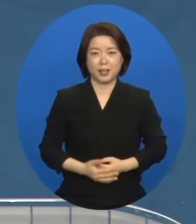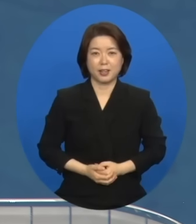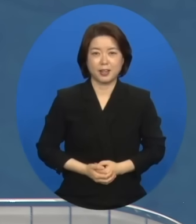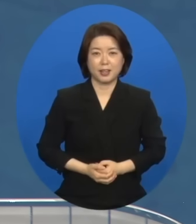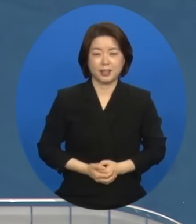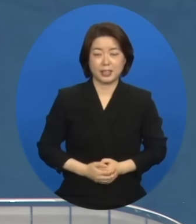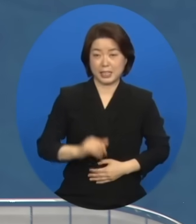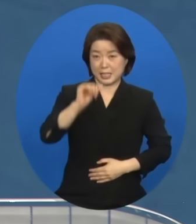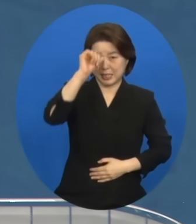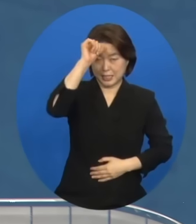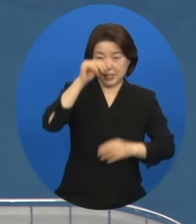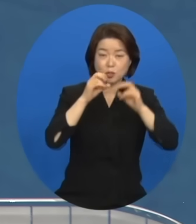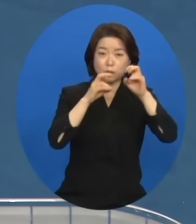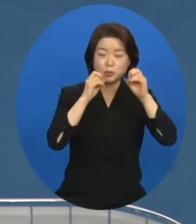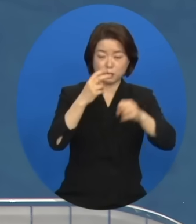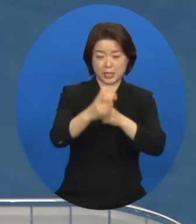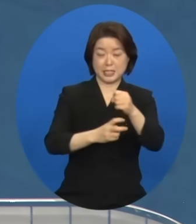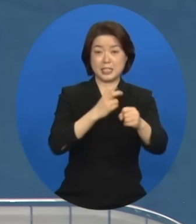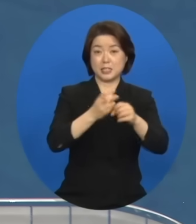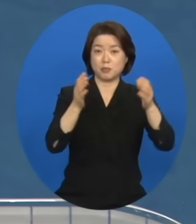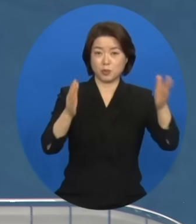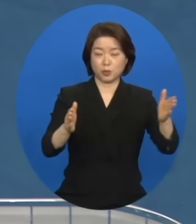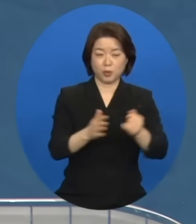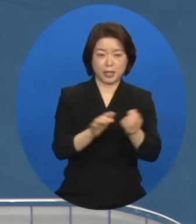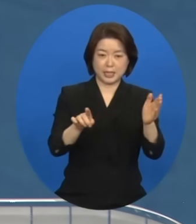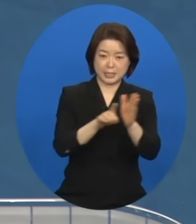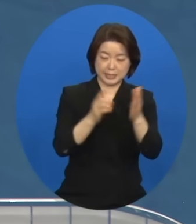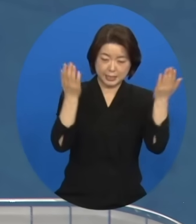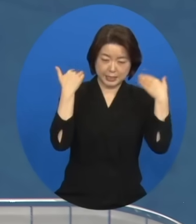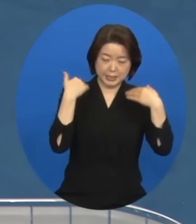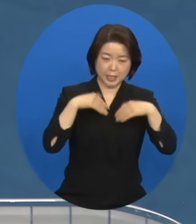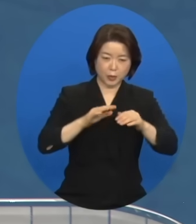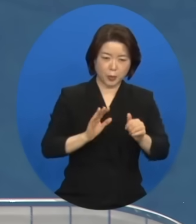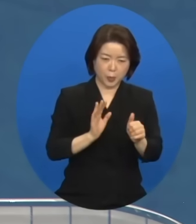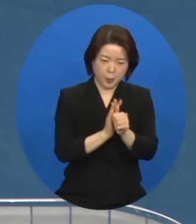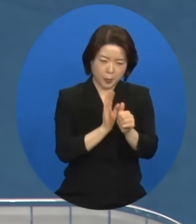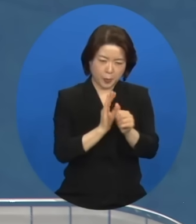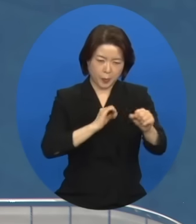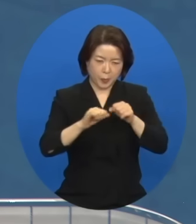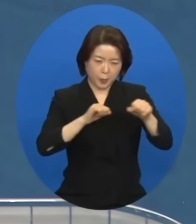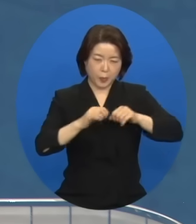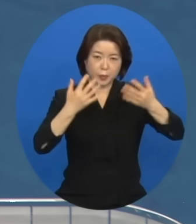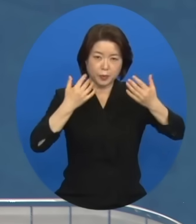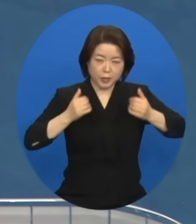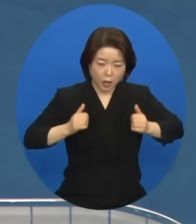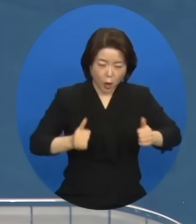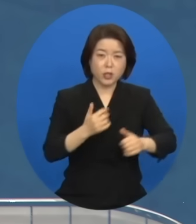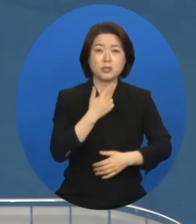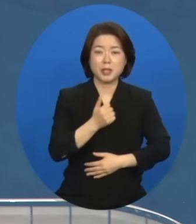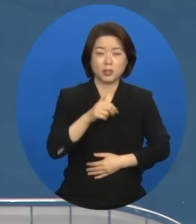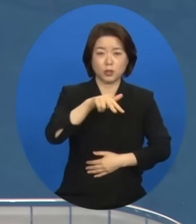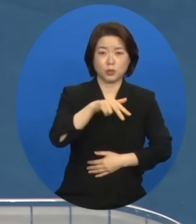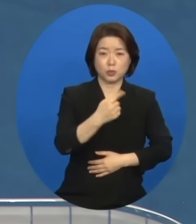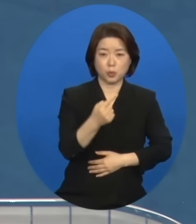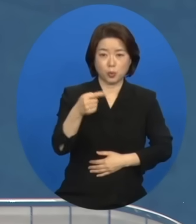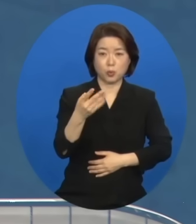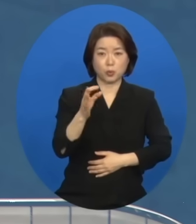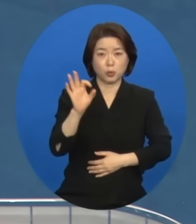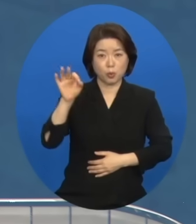인도 선교사로 20년간 신학교 사역을 참 열심히 잘 하셨던 조동욱 선교사님이라고